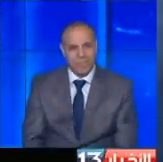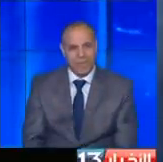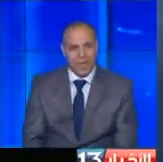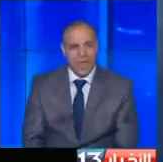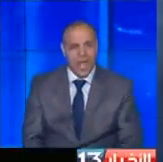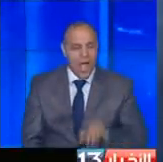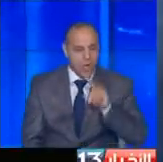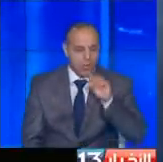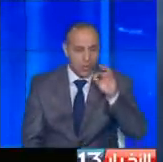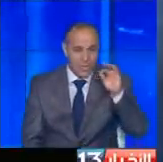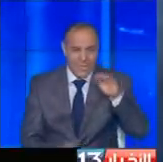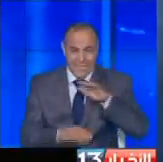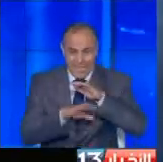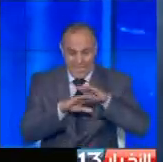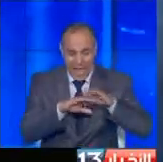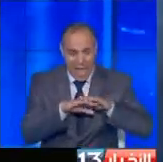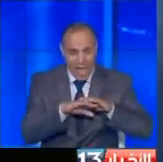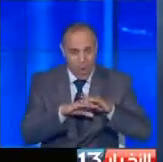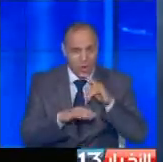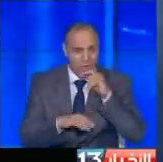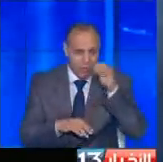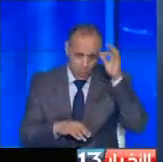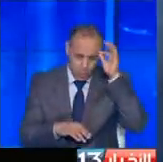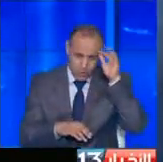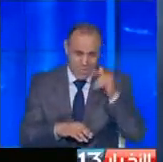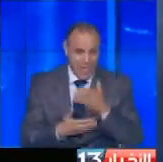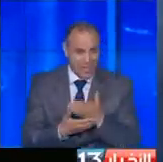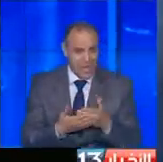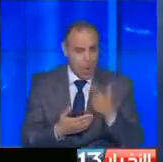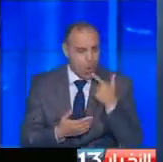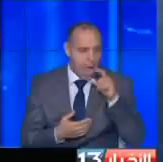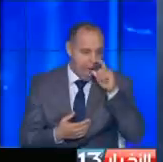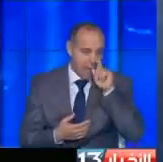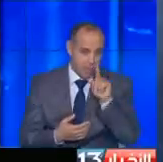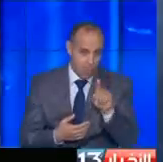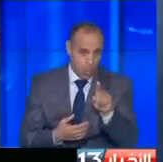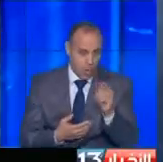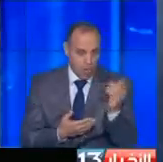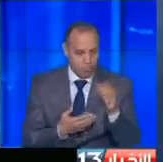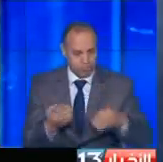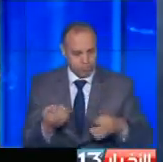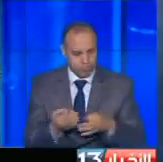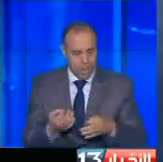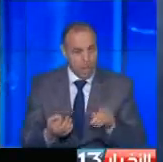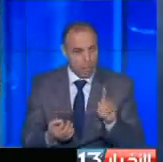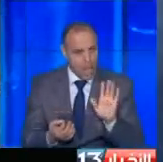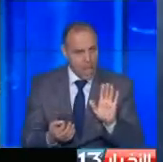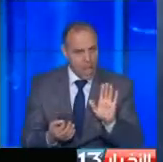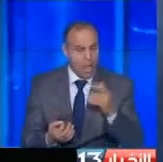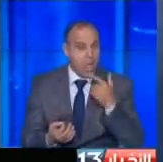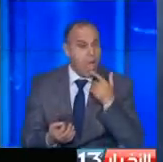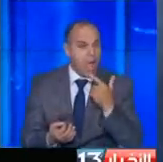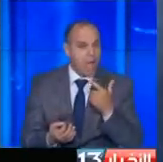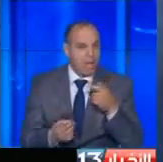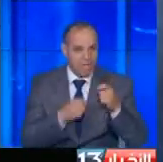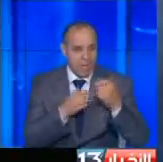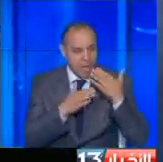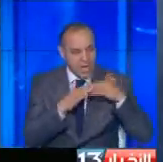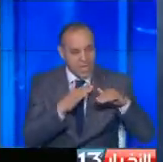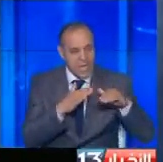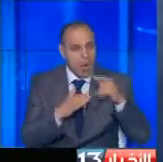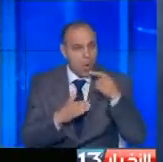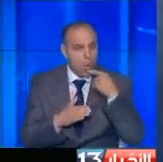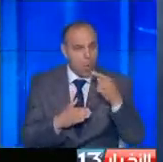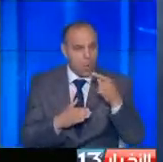عصفور الساحل لفريد بوغدير كان من ضمن الافلام الناطقه باللغه العربيه التي عزفت موسيقاها، فضلا عن فيلم رساله